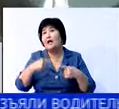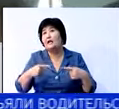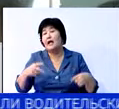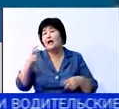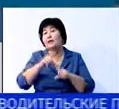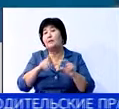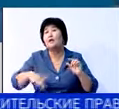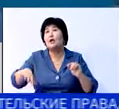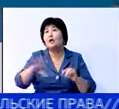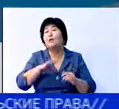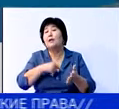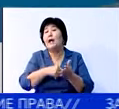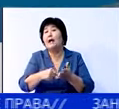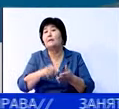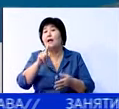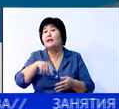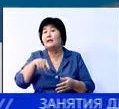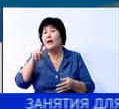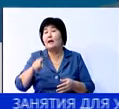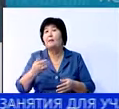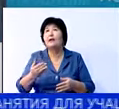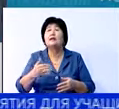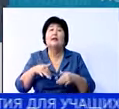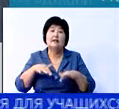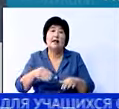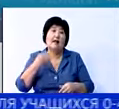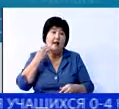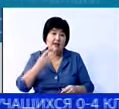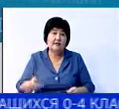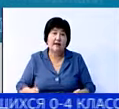предприятий региона был отмечен в номинации «Лидер качества».